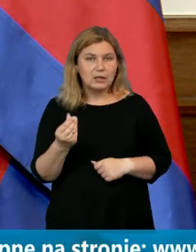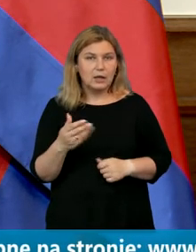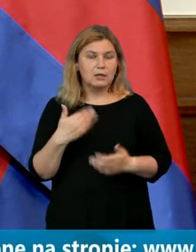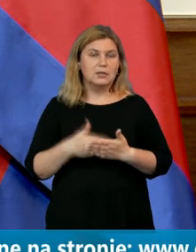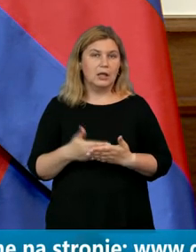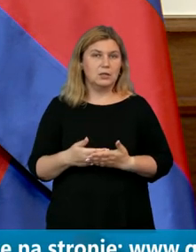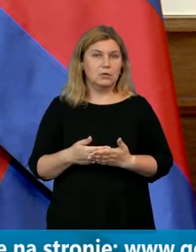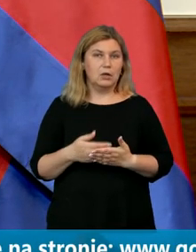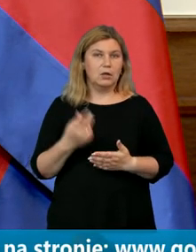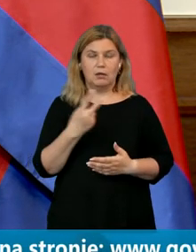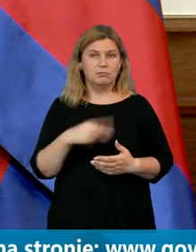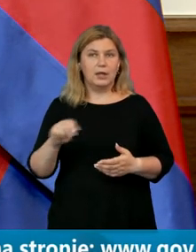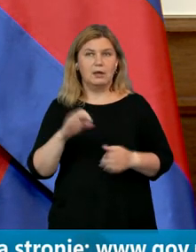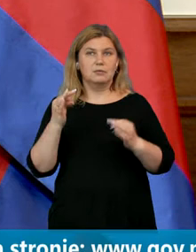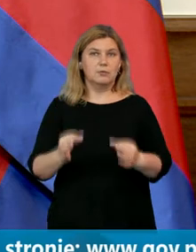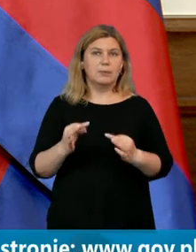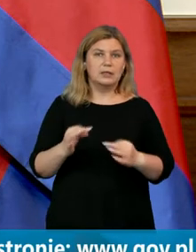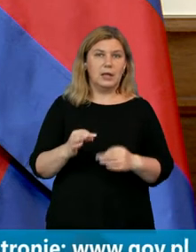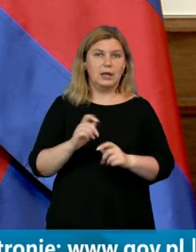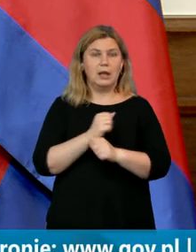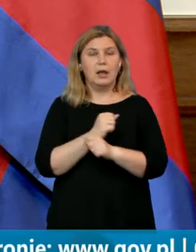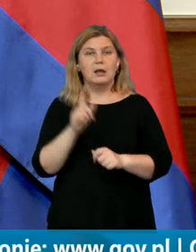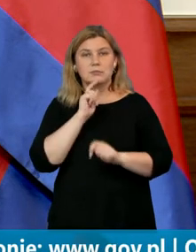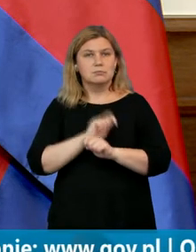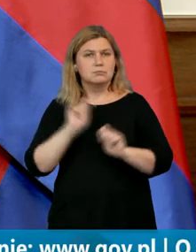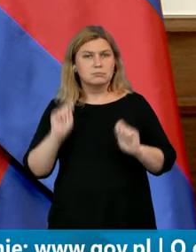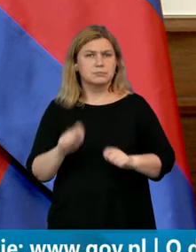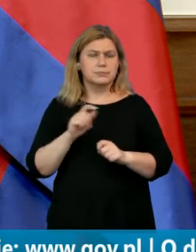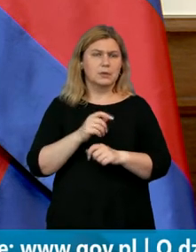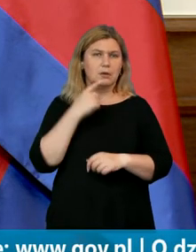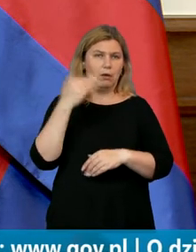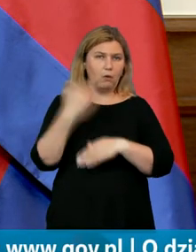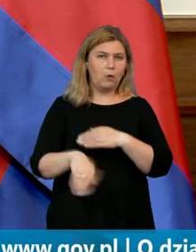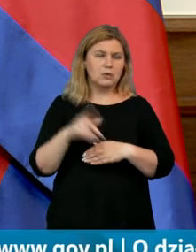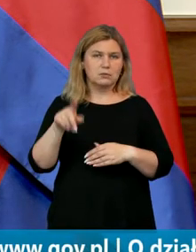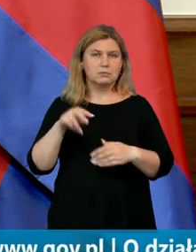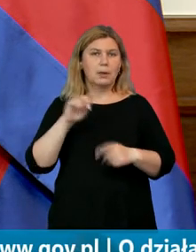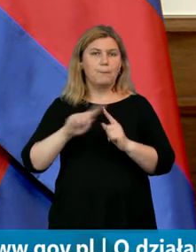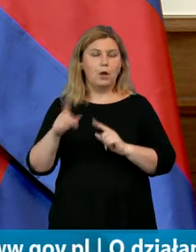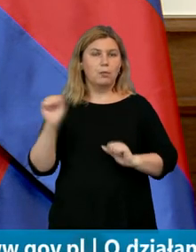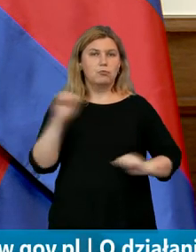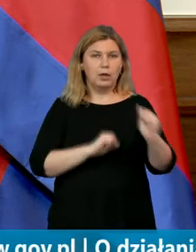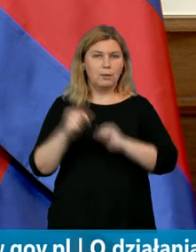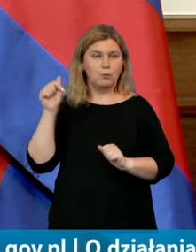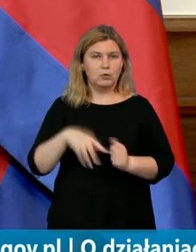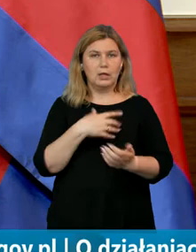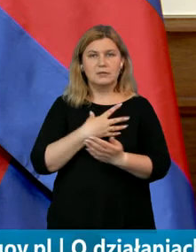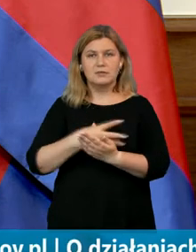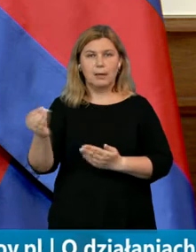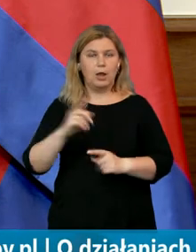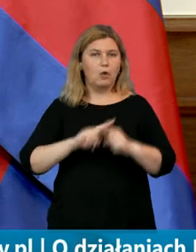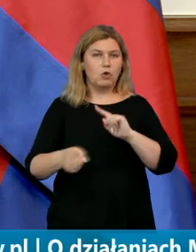to niegospodarność, gdybyśmy w tej chwili zerwali kontrakt z firmą po przetargu, musielibyśmy wypłacić odszkodowania